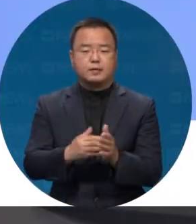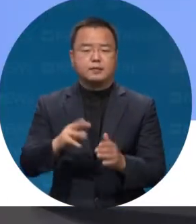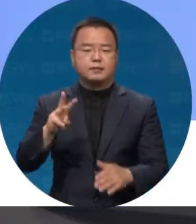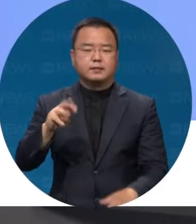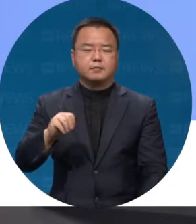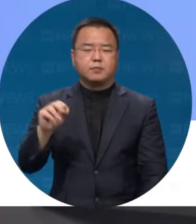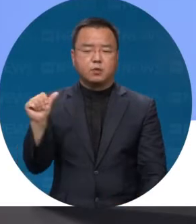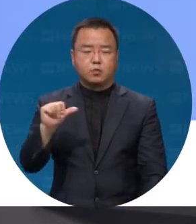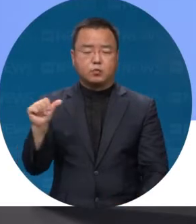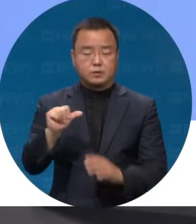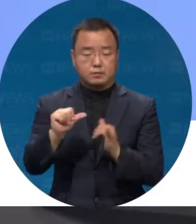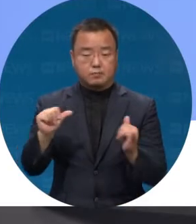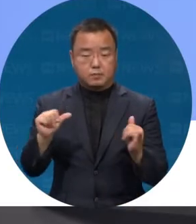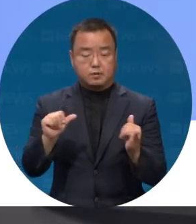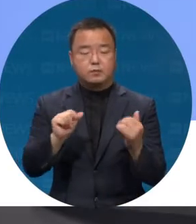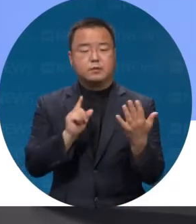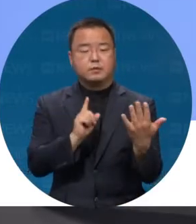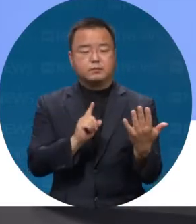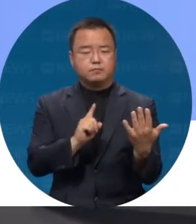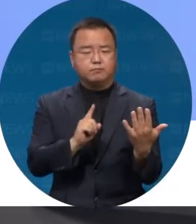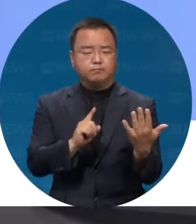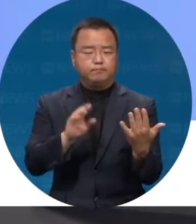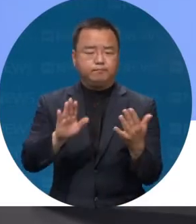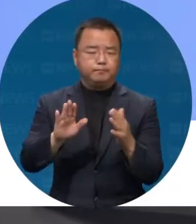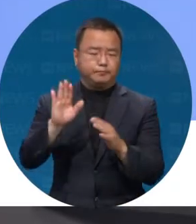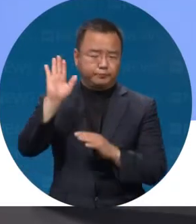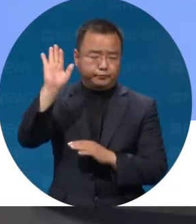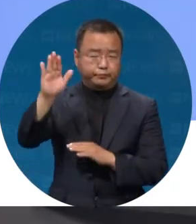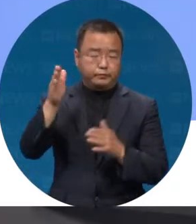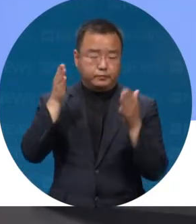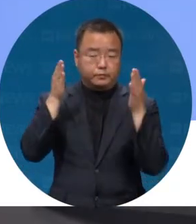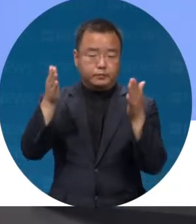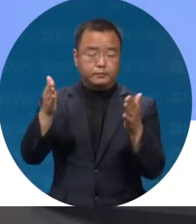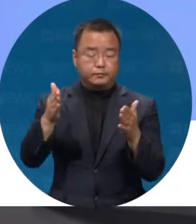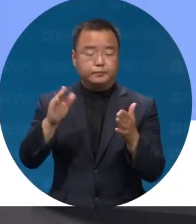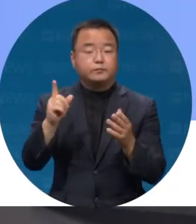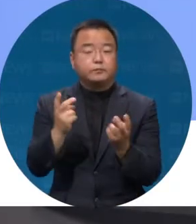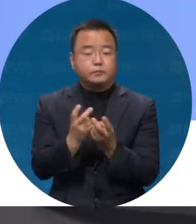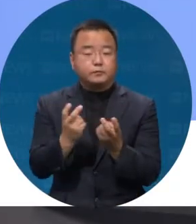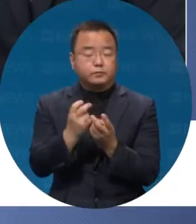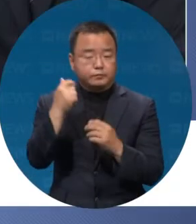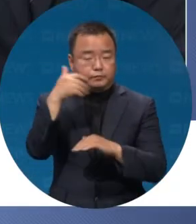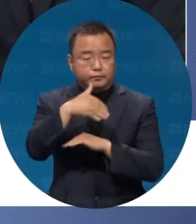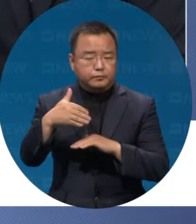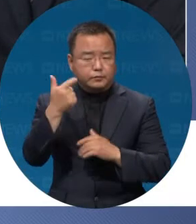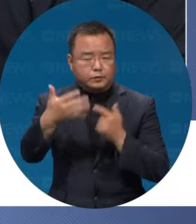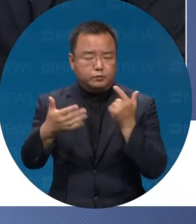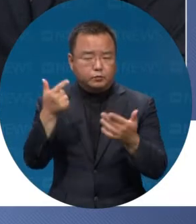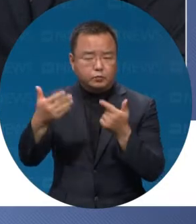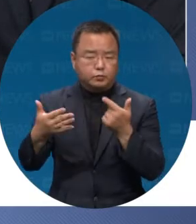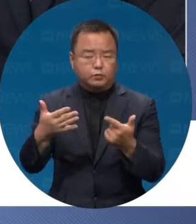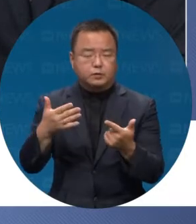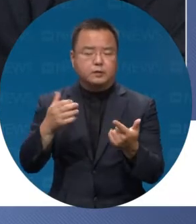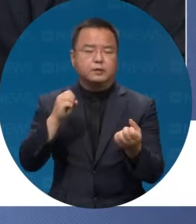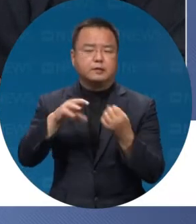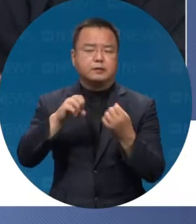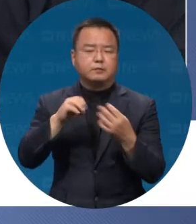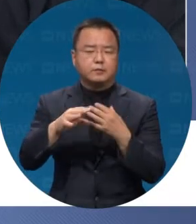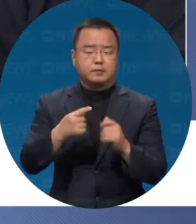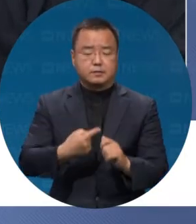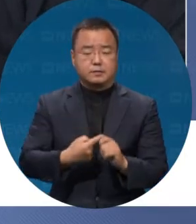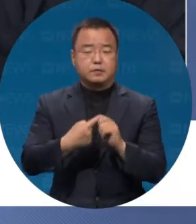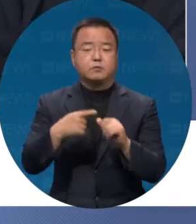장기적인 교육정책의 방향을 짜기 위해 진행된 건데요 이제 응답자들은 가장 중요하게 생각하는 교육의 가치로